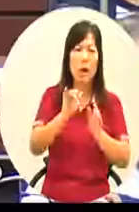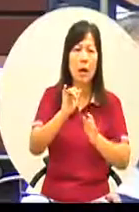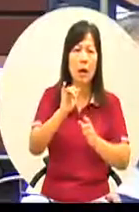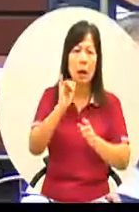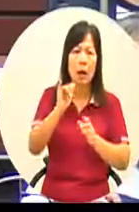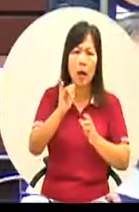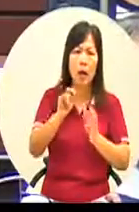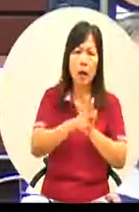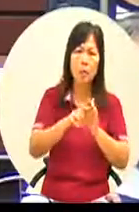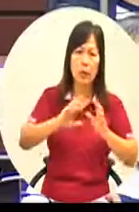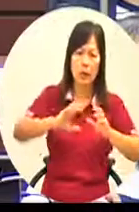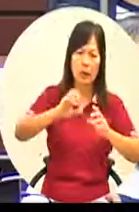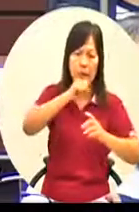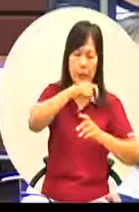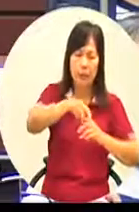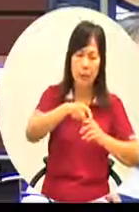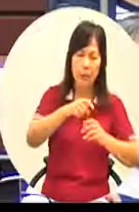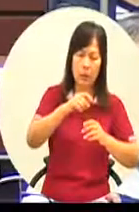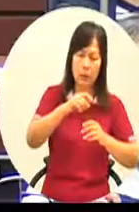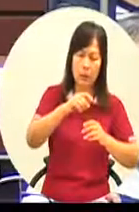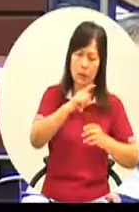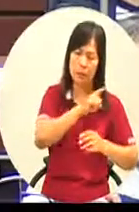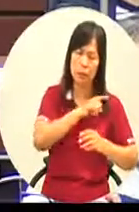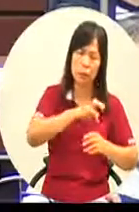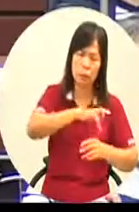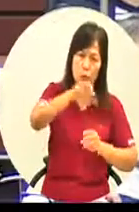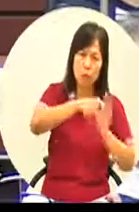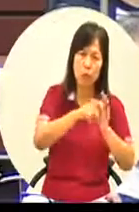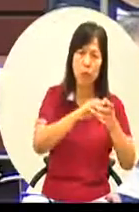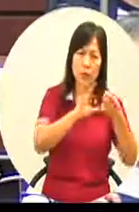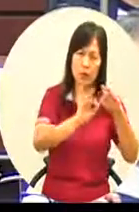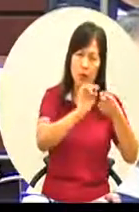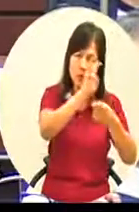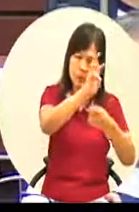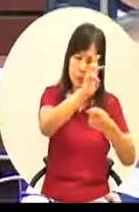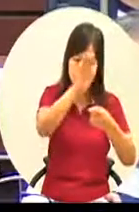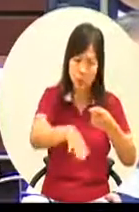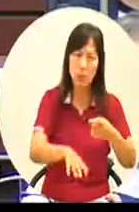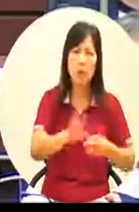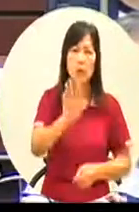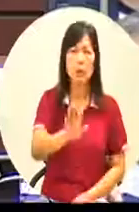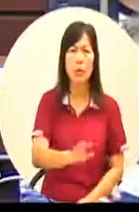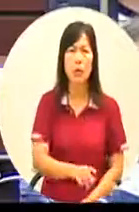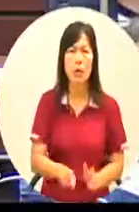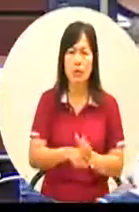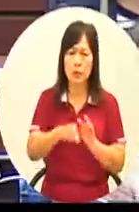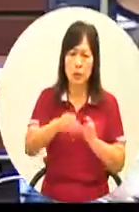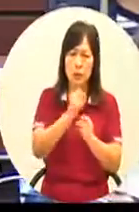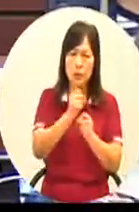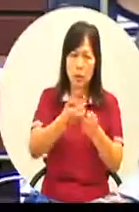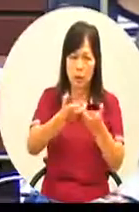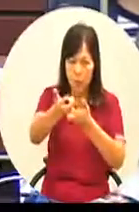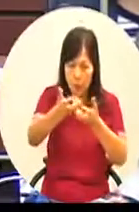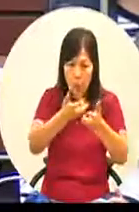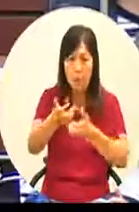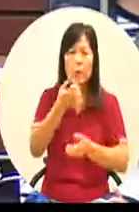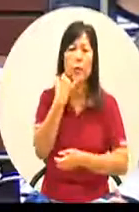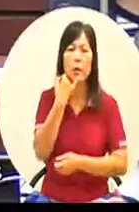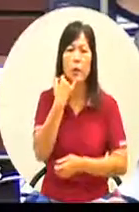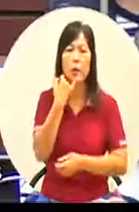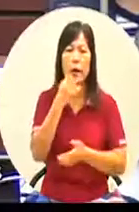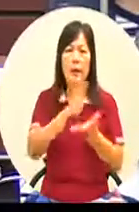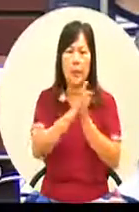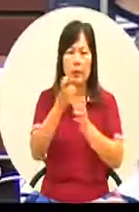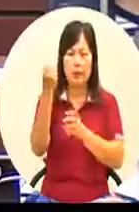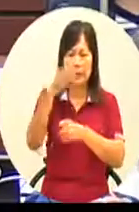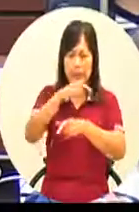尤其是国内机场的部分，只不到30%，所以这一方面可以作为一个分流机场，可以作为我们西南